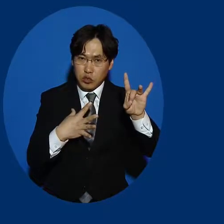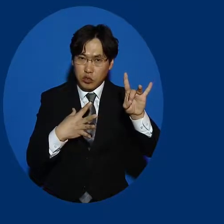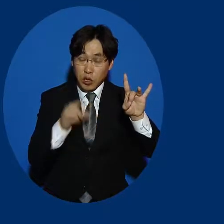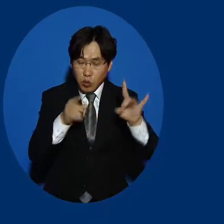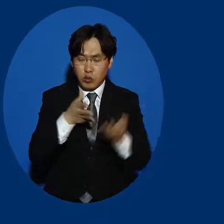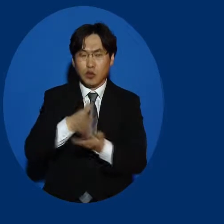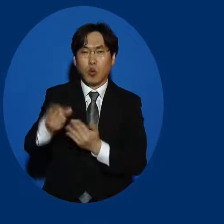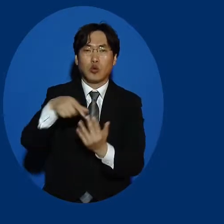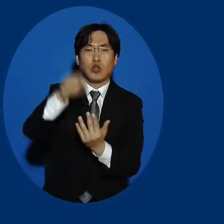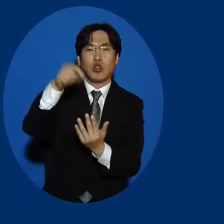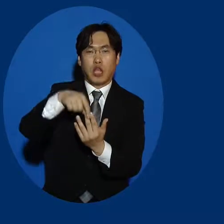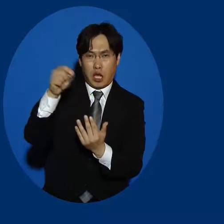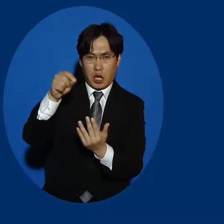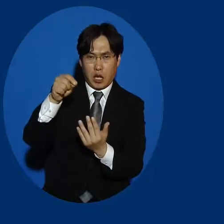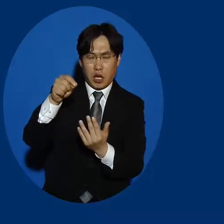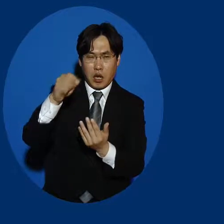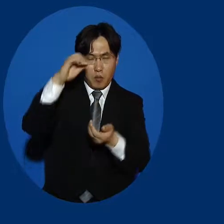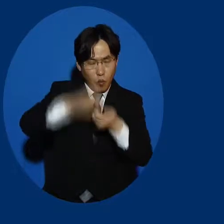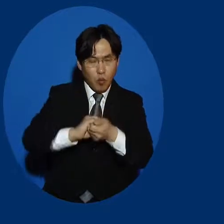선택입니다.